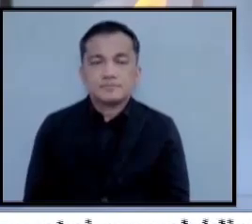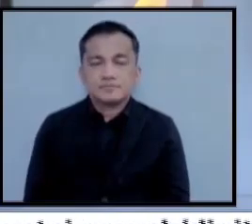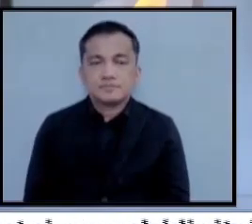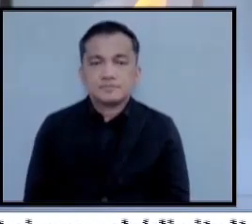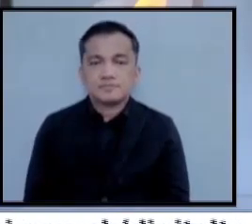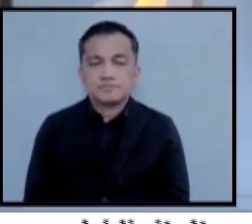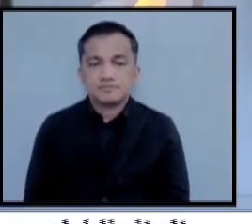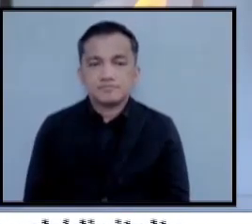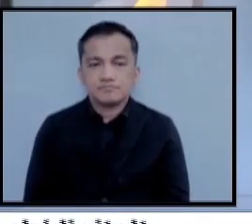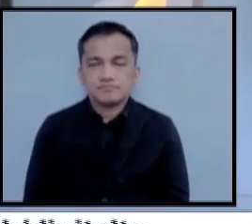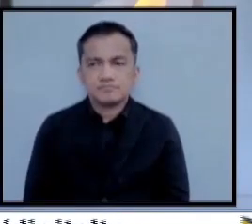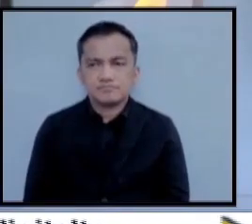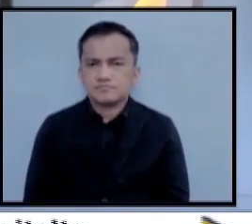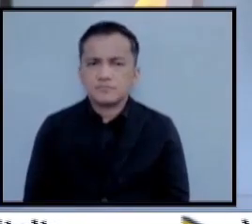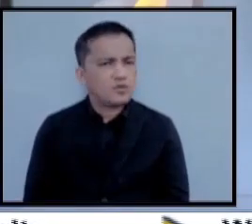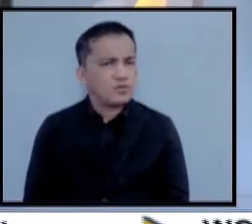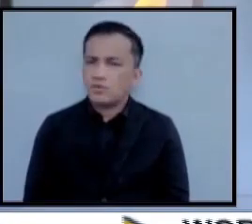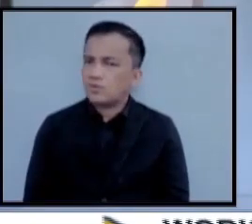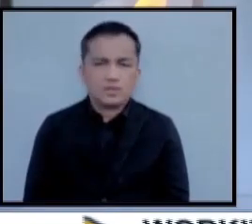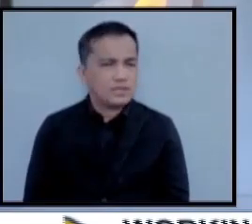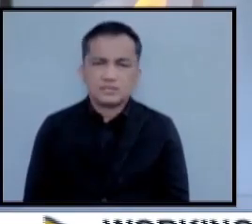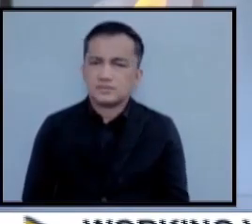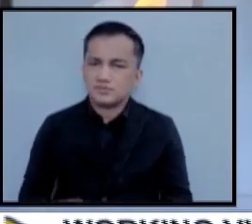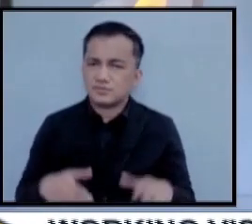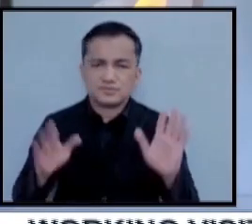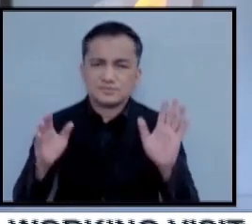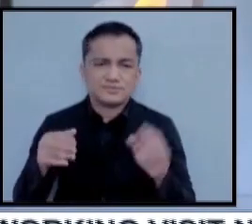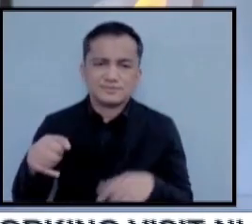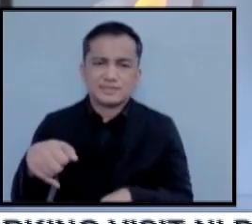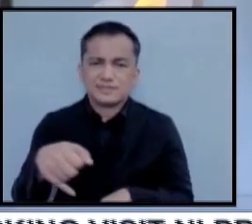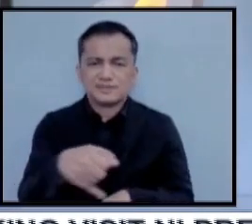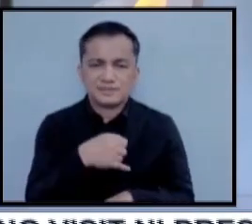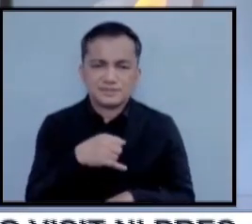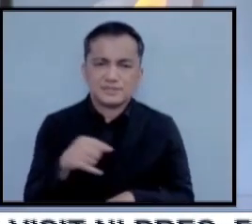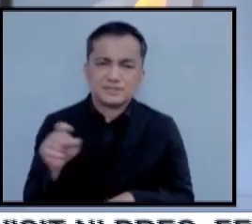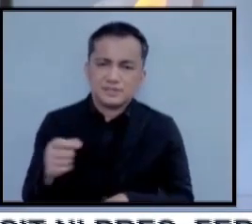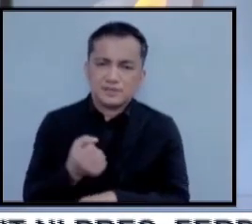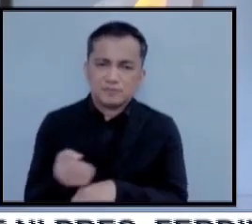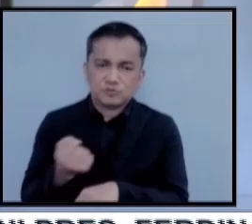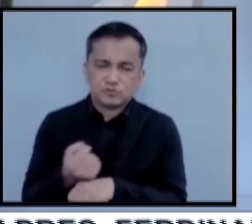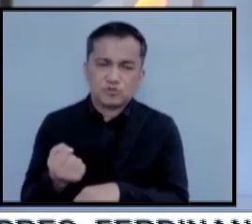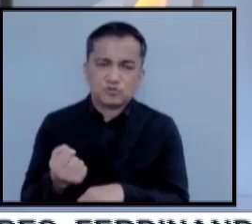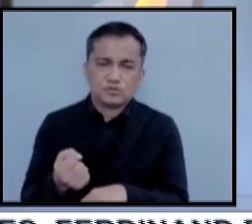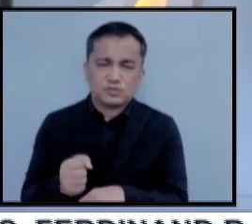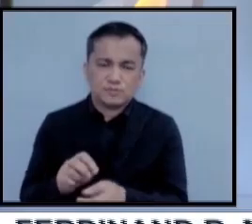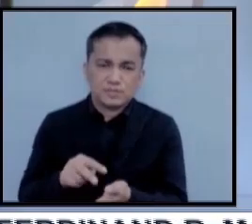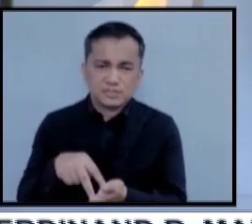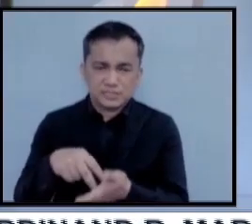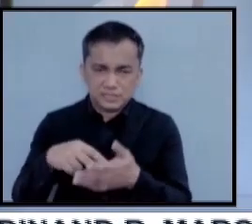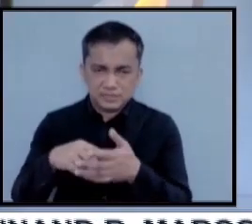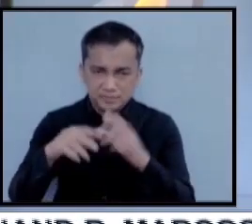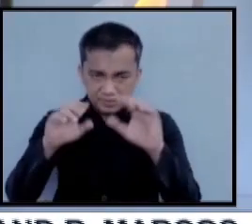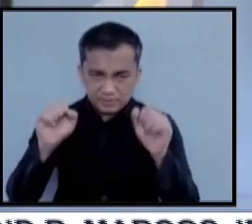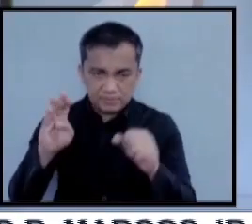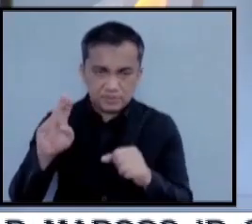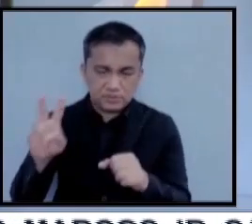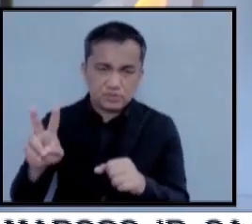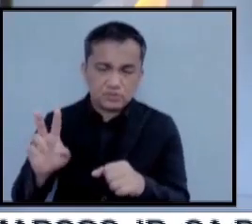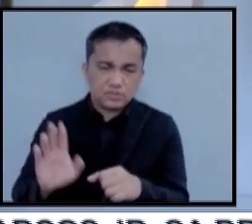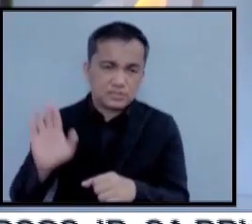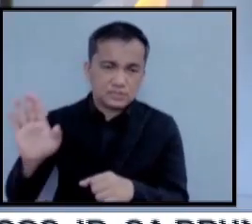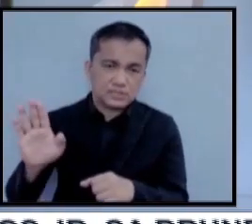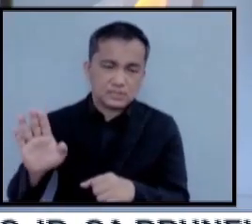walang isusuko teritoryo yan ang matibay na paninindigan ni Pangulong Ferdinand R Marcos JR sa kanyang naging